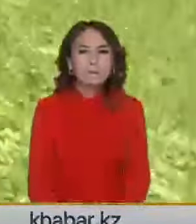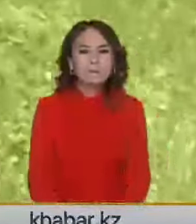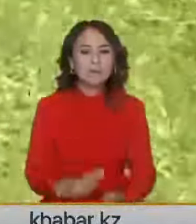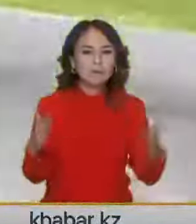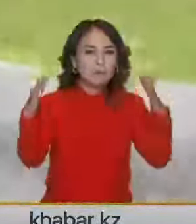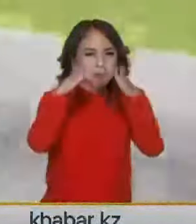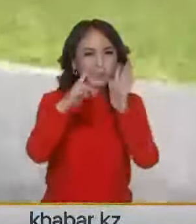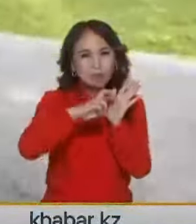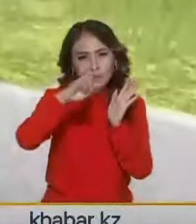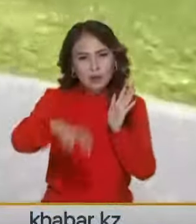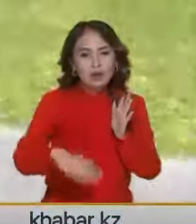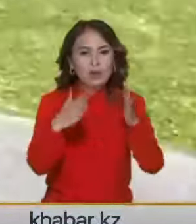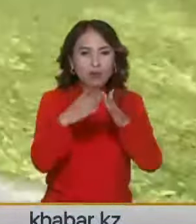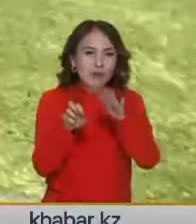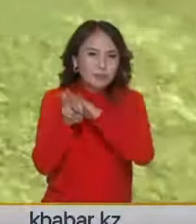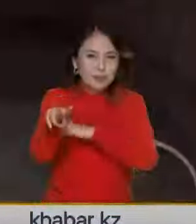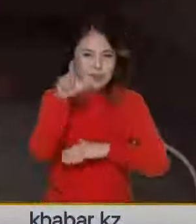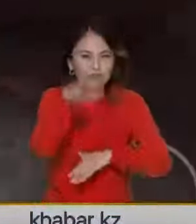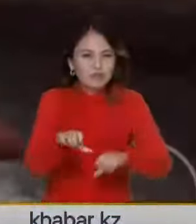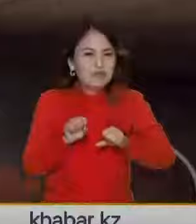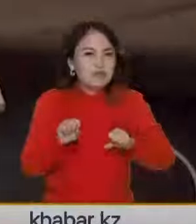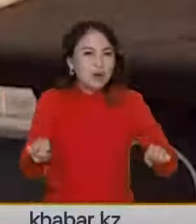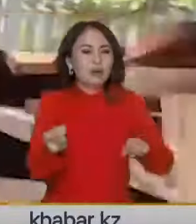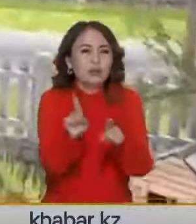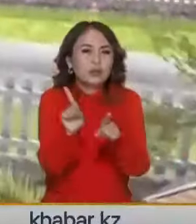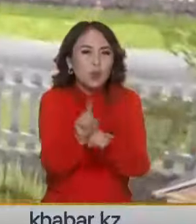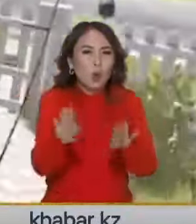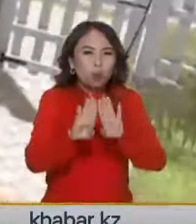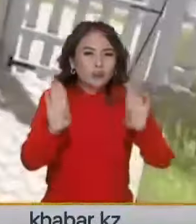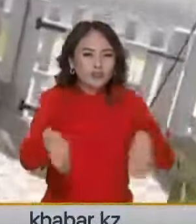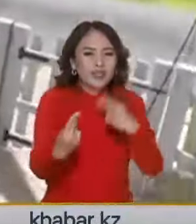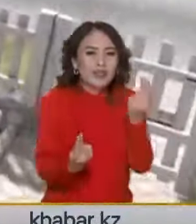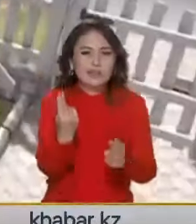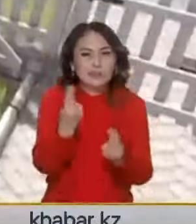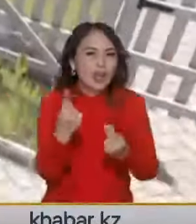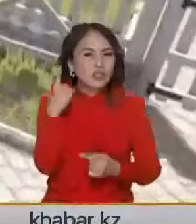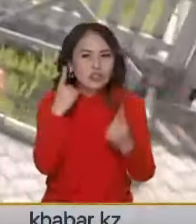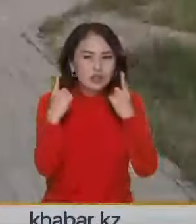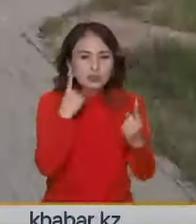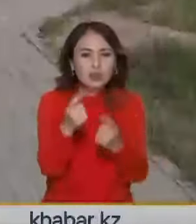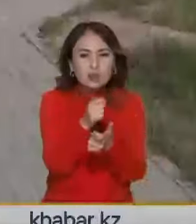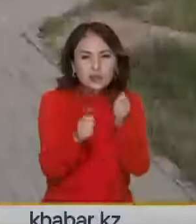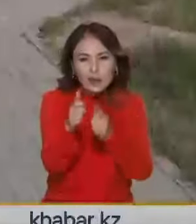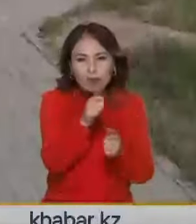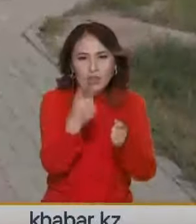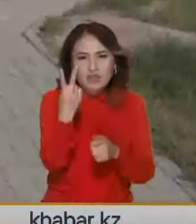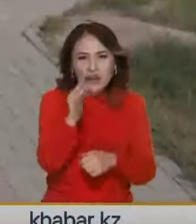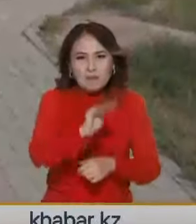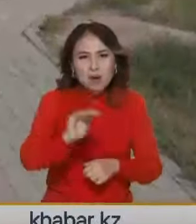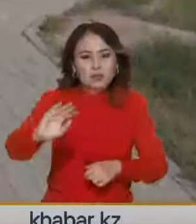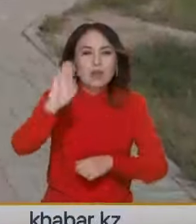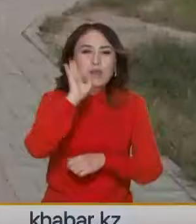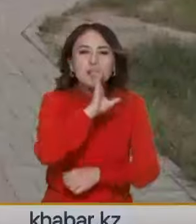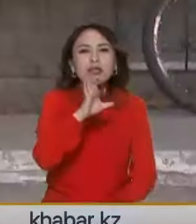Шатырдан секір, үйден қаш, сен батырсың. Қазіргі балалардың онлайн ойында естіп жүргендері осы. Екі баланың анасы